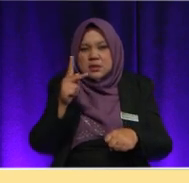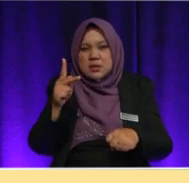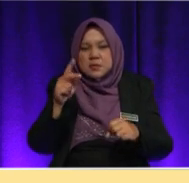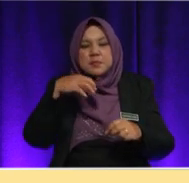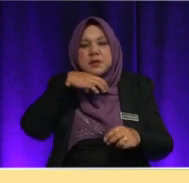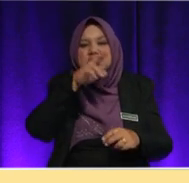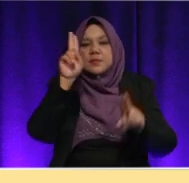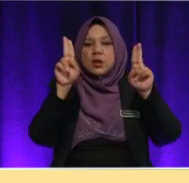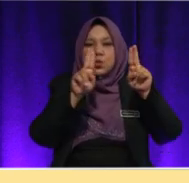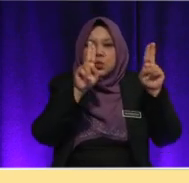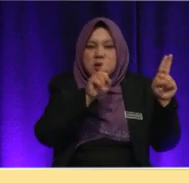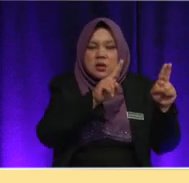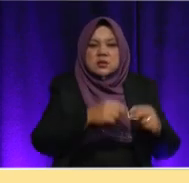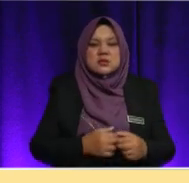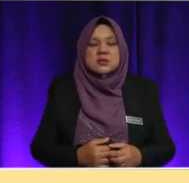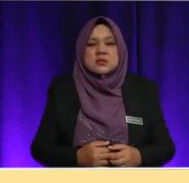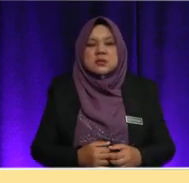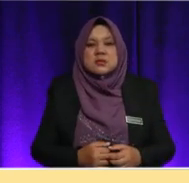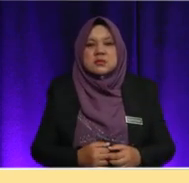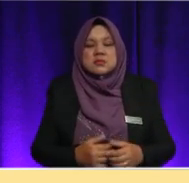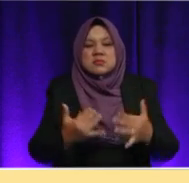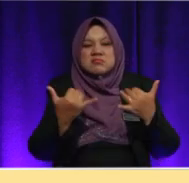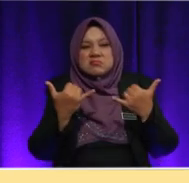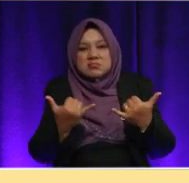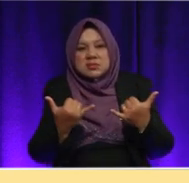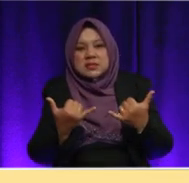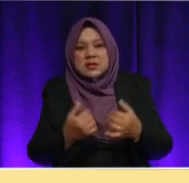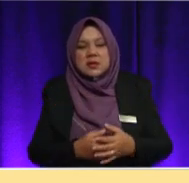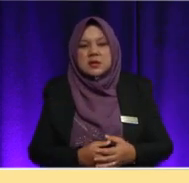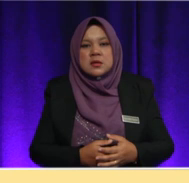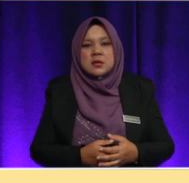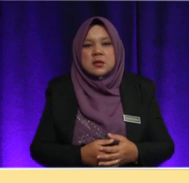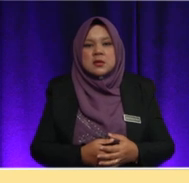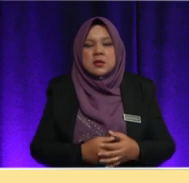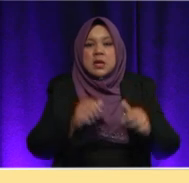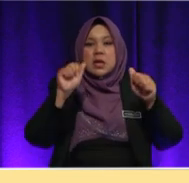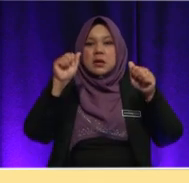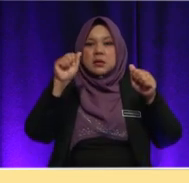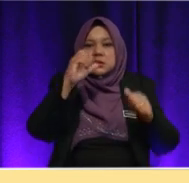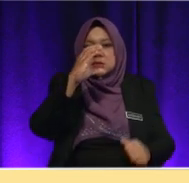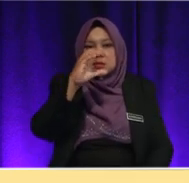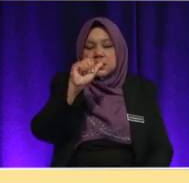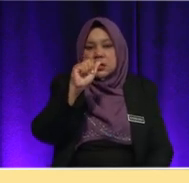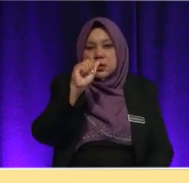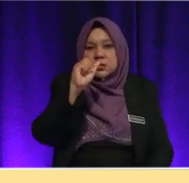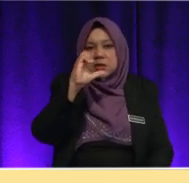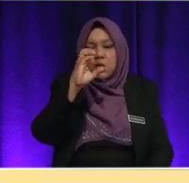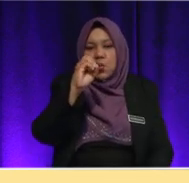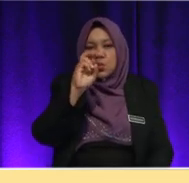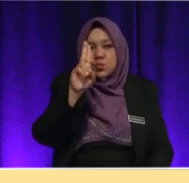Oke contoh adalah berbahaya seperti karbon dioksida karbon monoksida dan